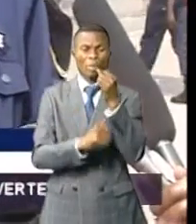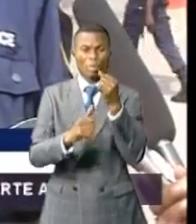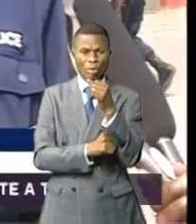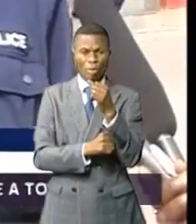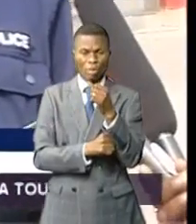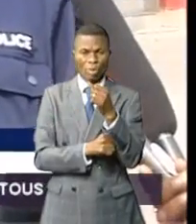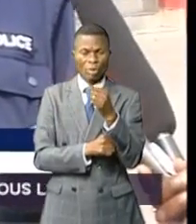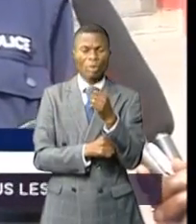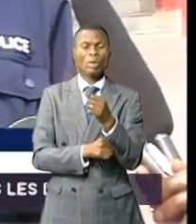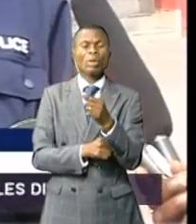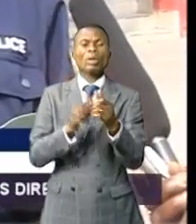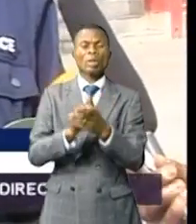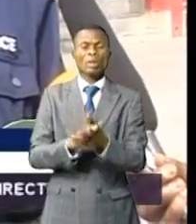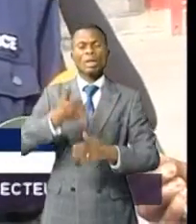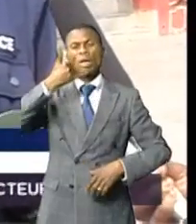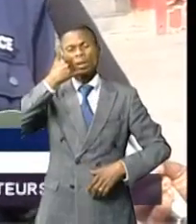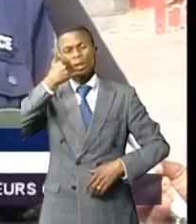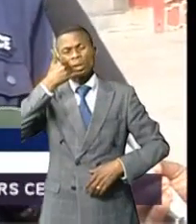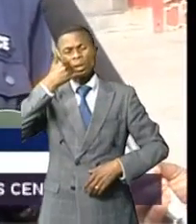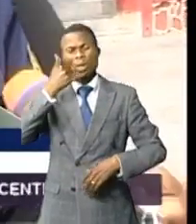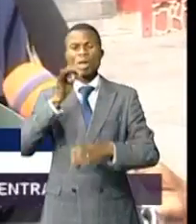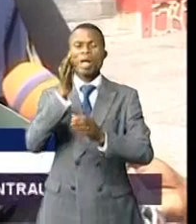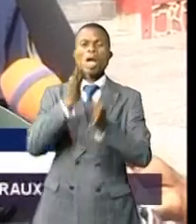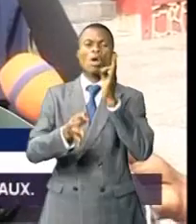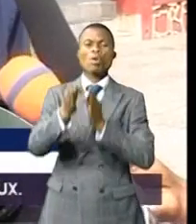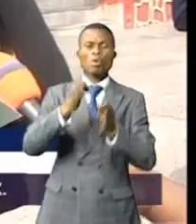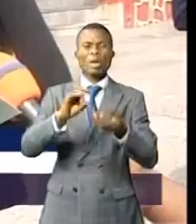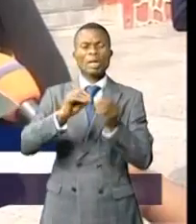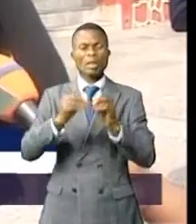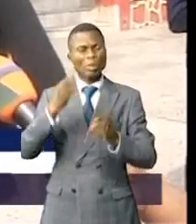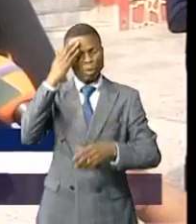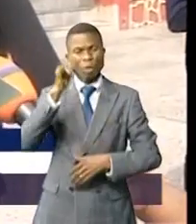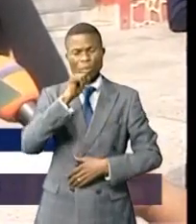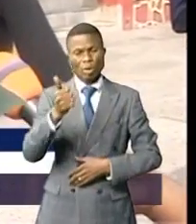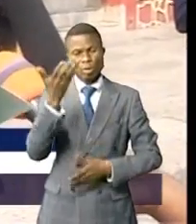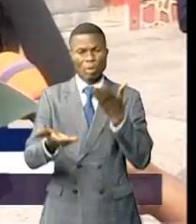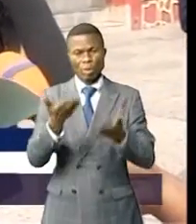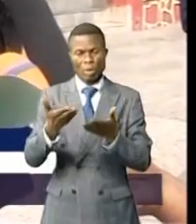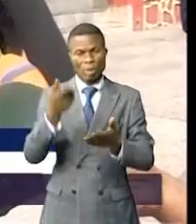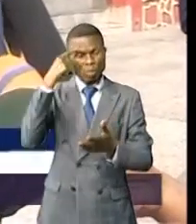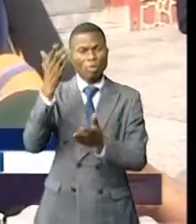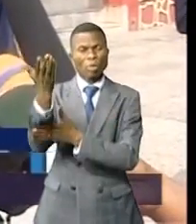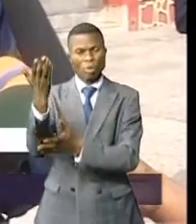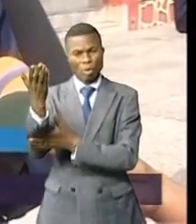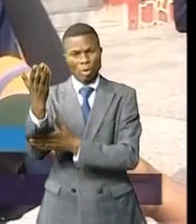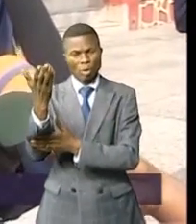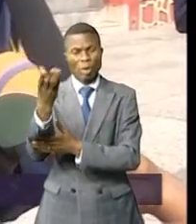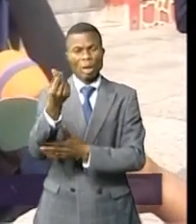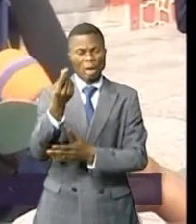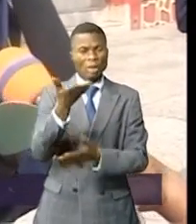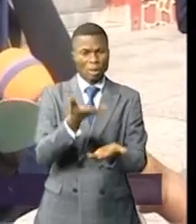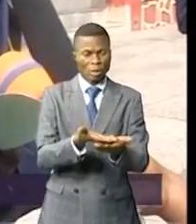sont vues appeler par WhatsApp par des numéros des inconnus, soit pour leur demander des sommes